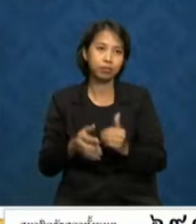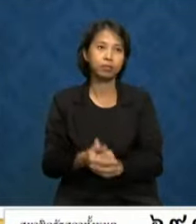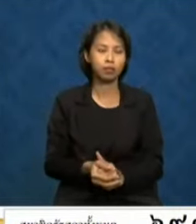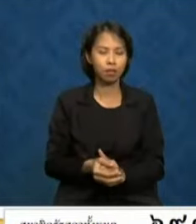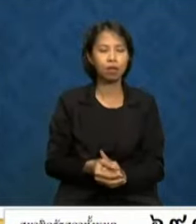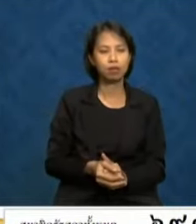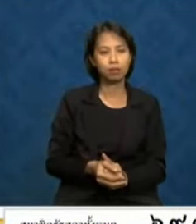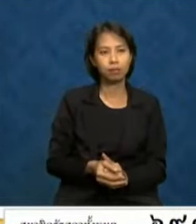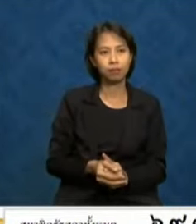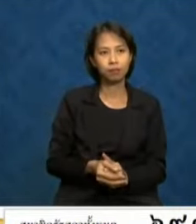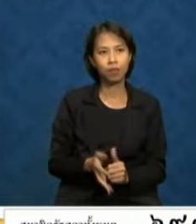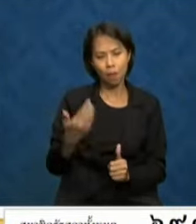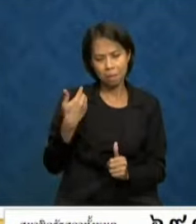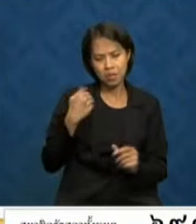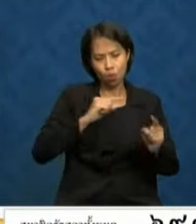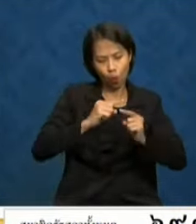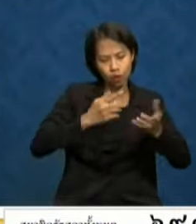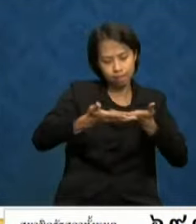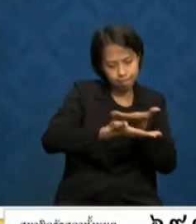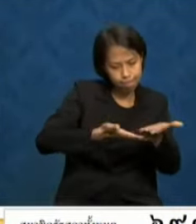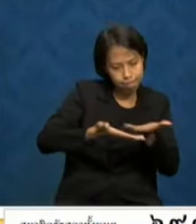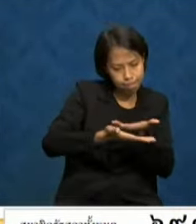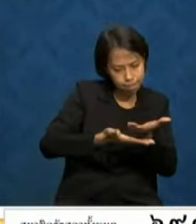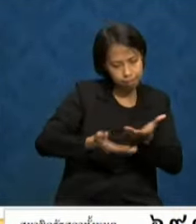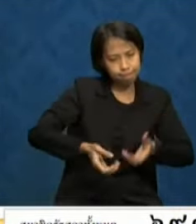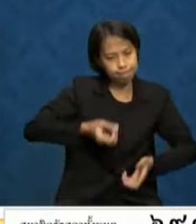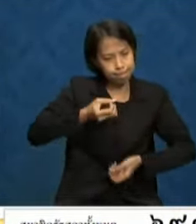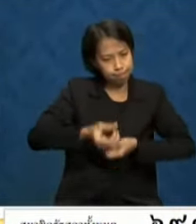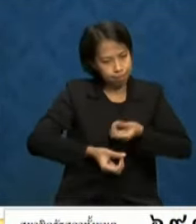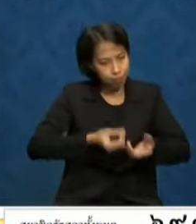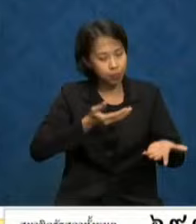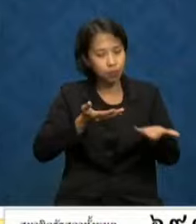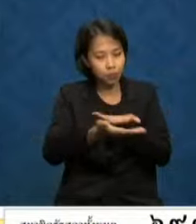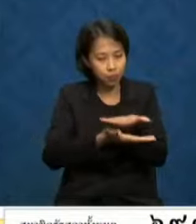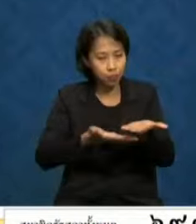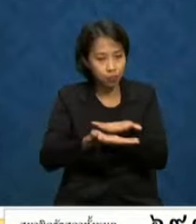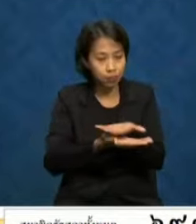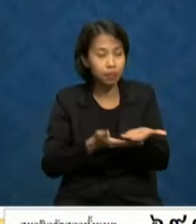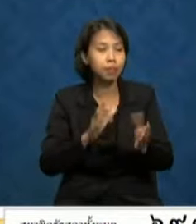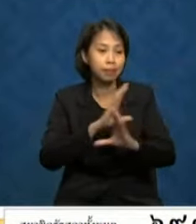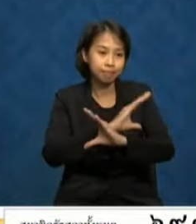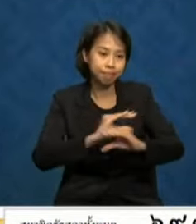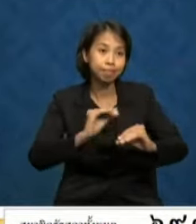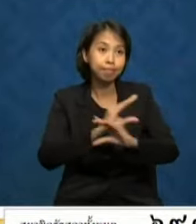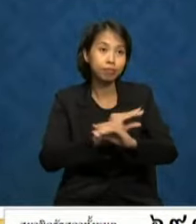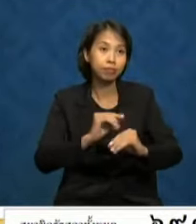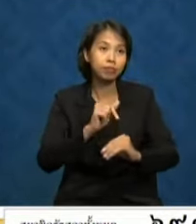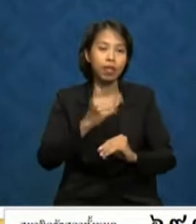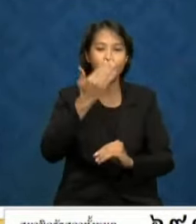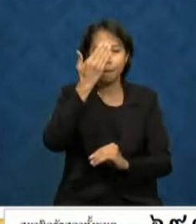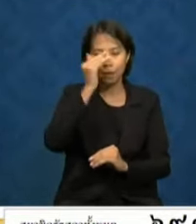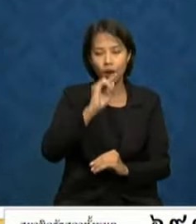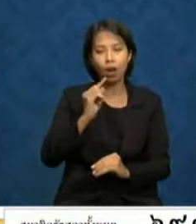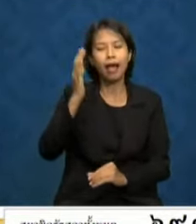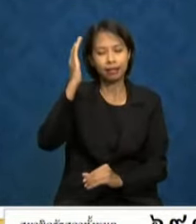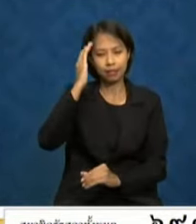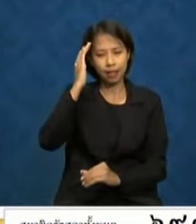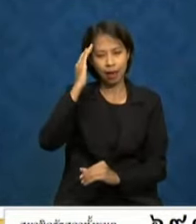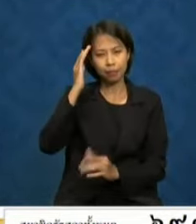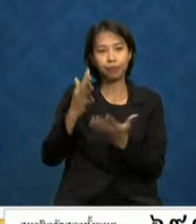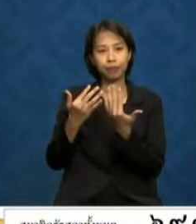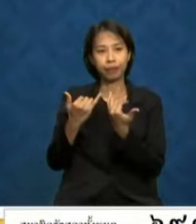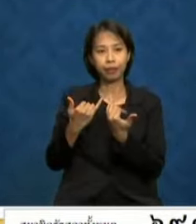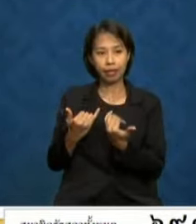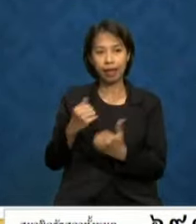ทุกภาคส่วนนะครับอย่างต่อเนื่องนะครับก็เพื่อที่เพราะว่าเราตระหนักถึงความสำคัญนะครับที่ว่